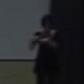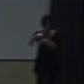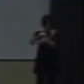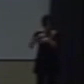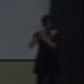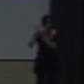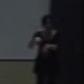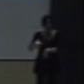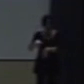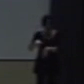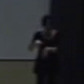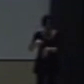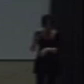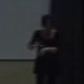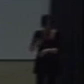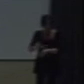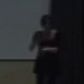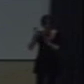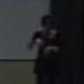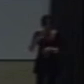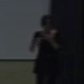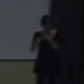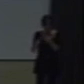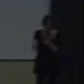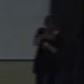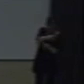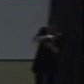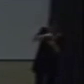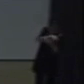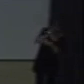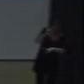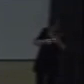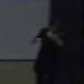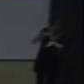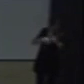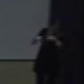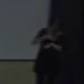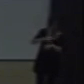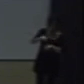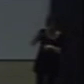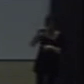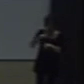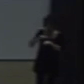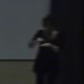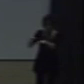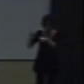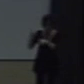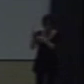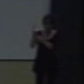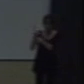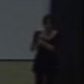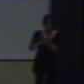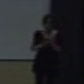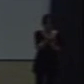els periodistes perquè surtin publicades les coses que els interessa. Jo no dic que ho facin tots ni que ho facin sempre, però això